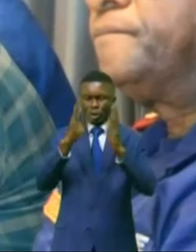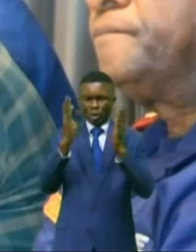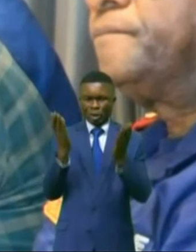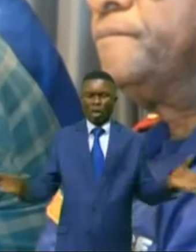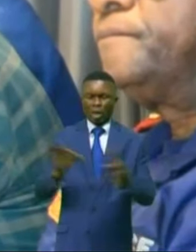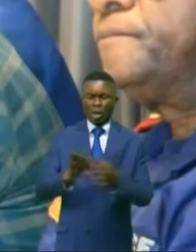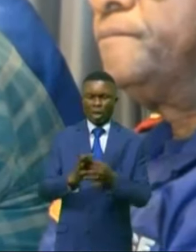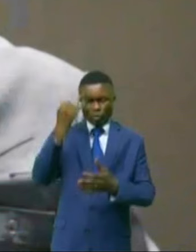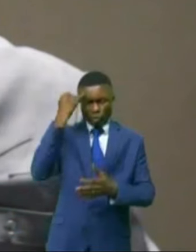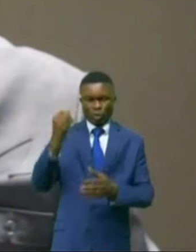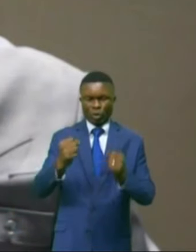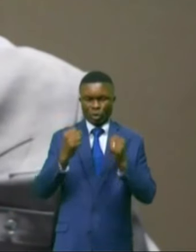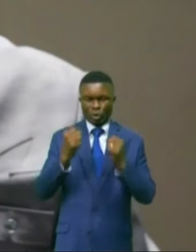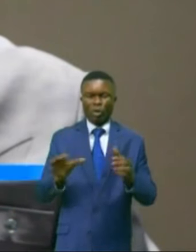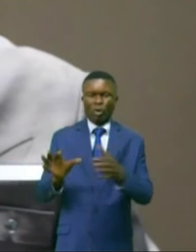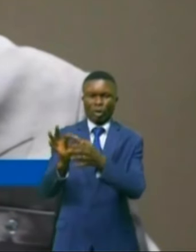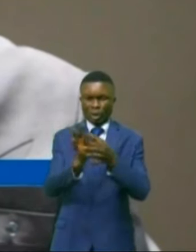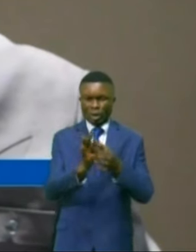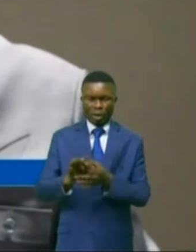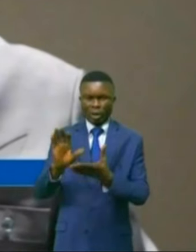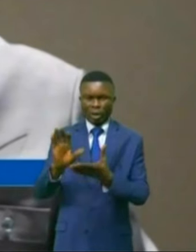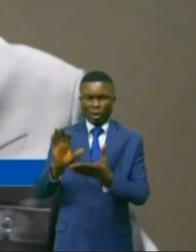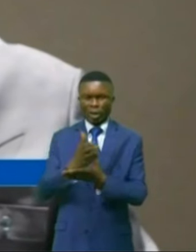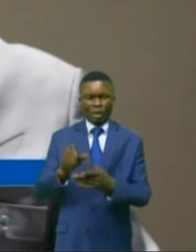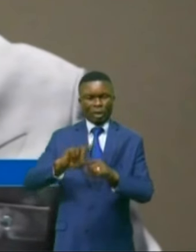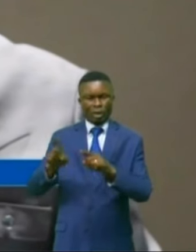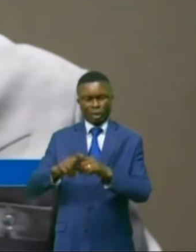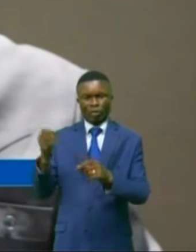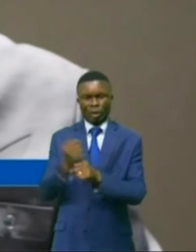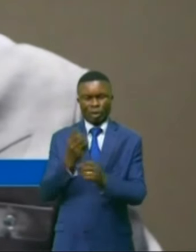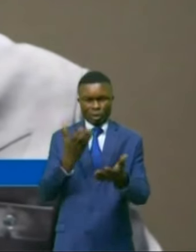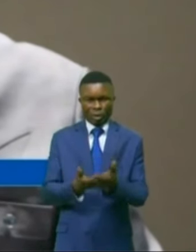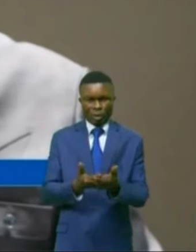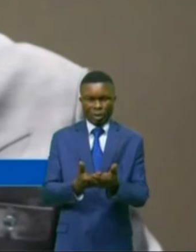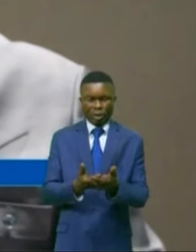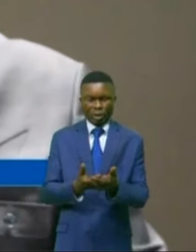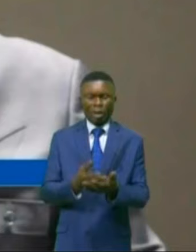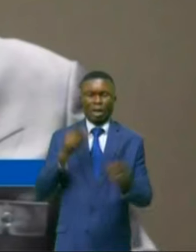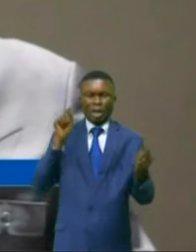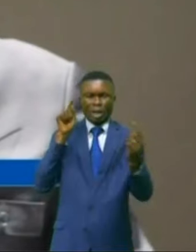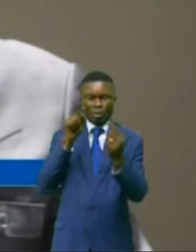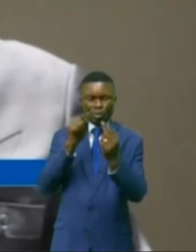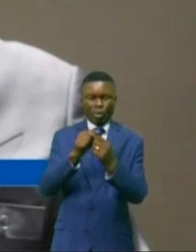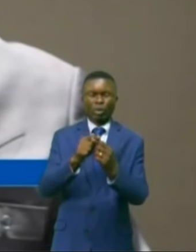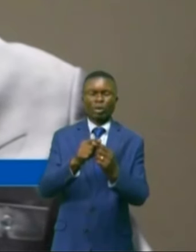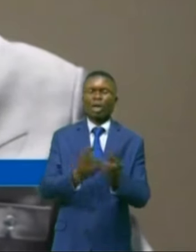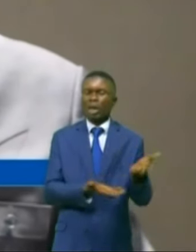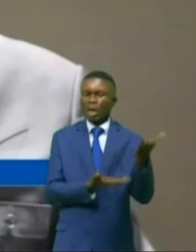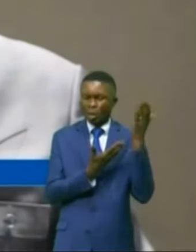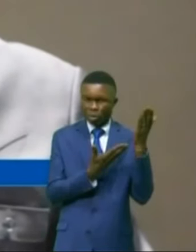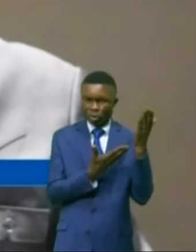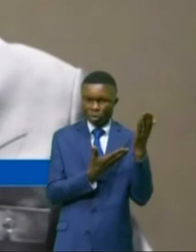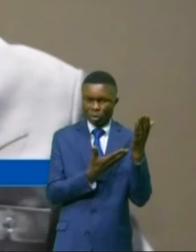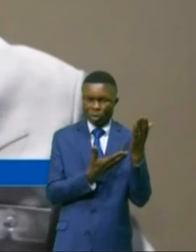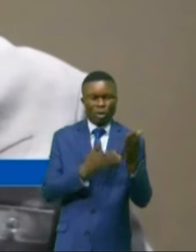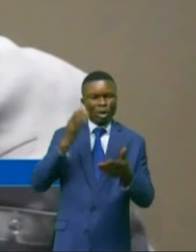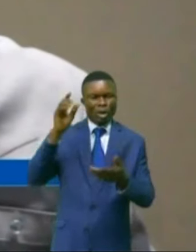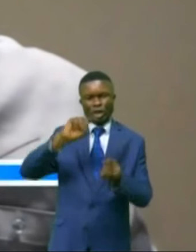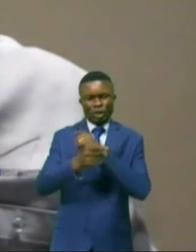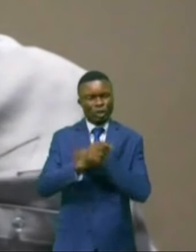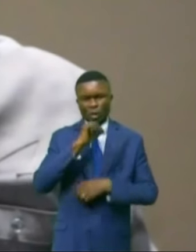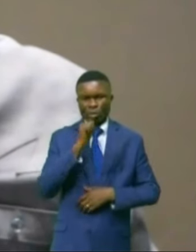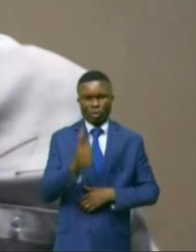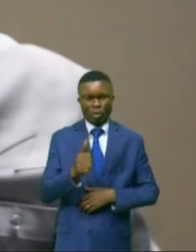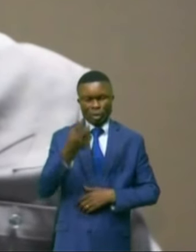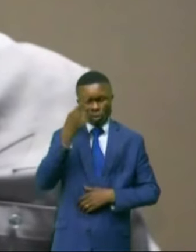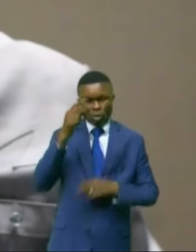efforts. La collaboration entre services est un outil indispensable, si pas incontournable. Pour